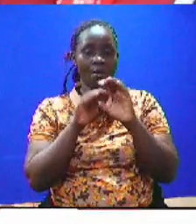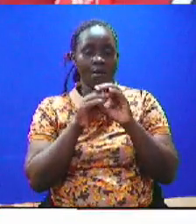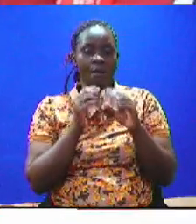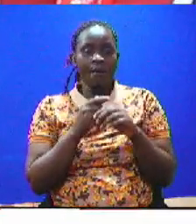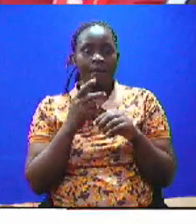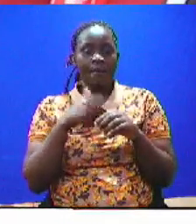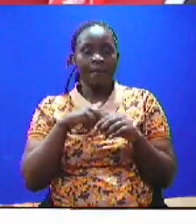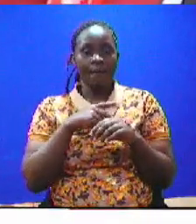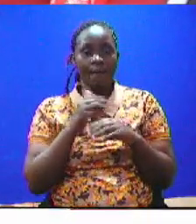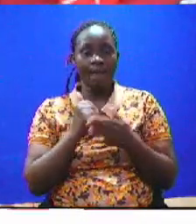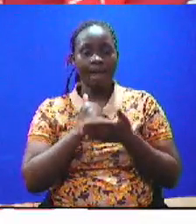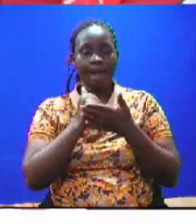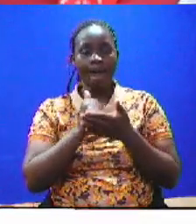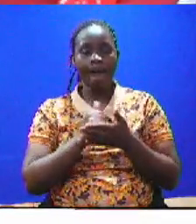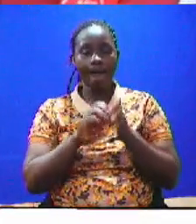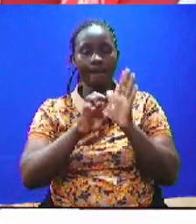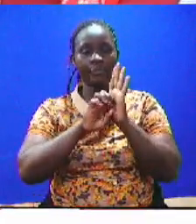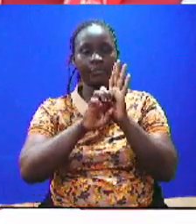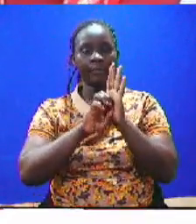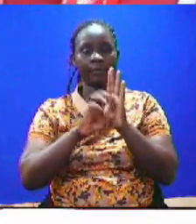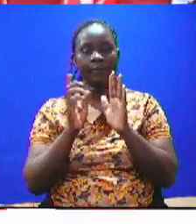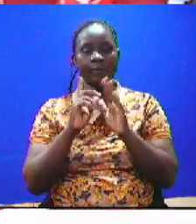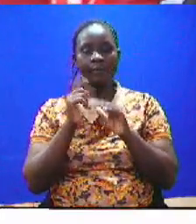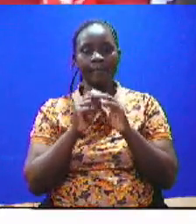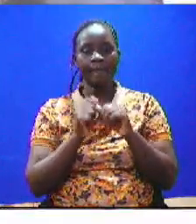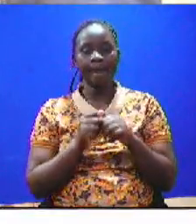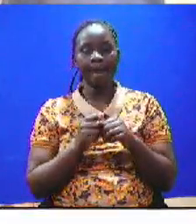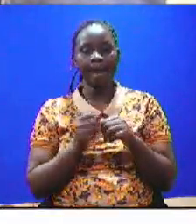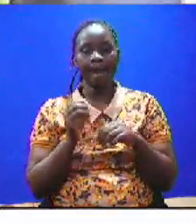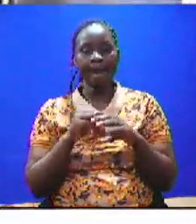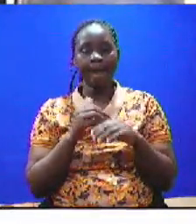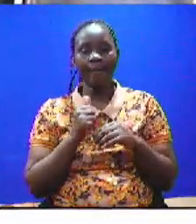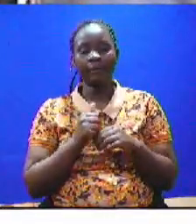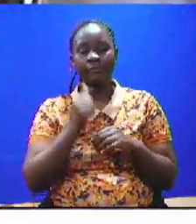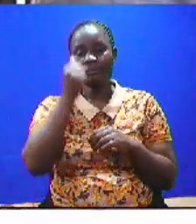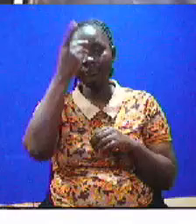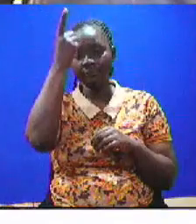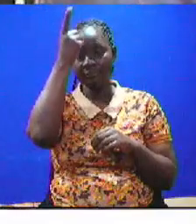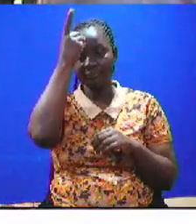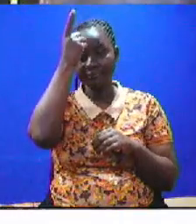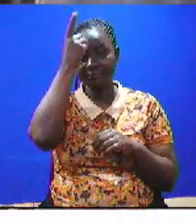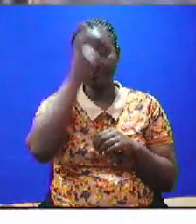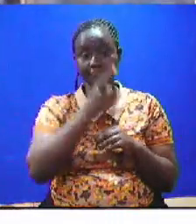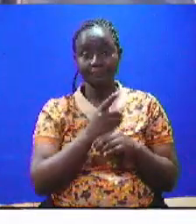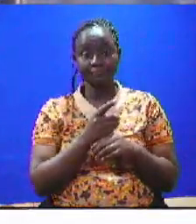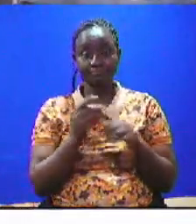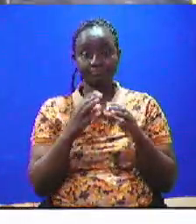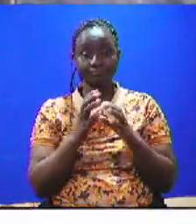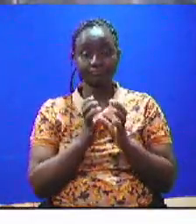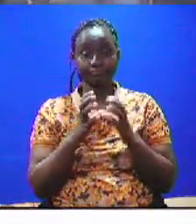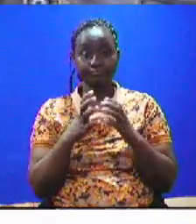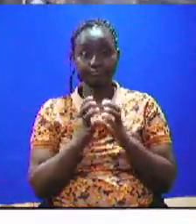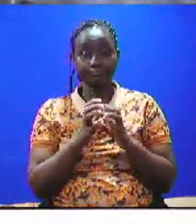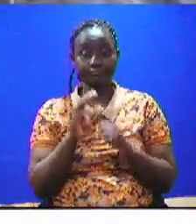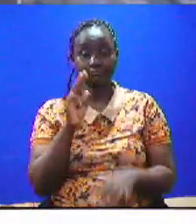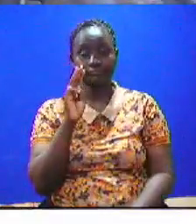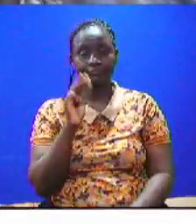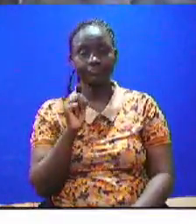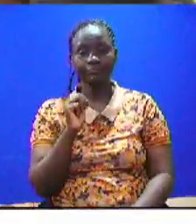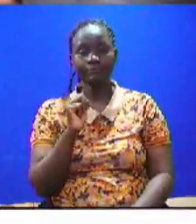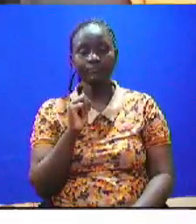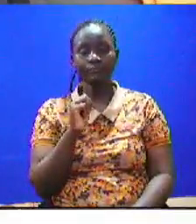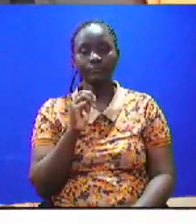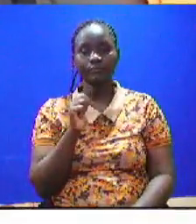Aso kobeke orokerelio anene aso kwiranio koboko ngutia sebinyoro. Eki ombegia Joshua Makori Nyarenchi